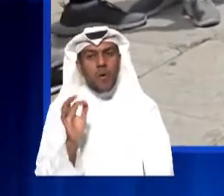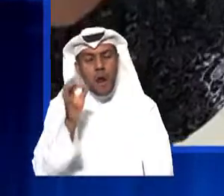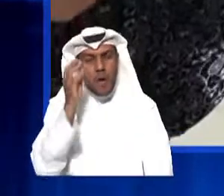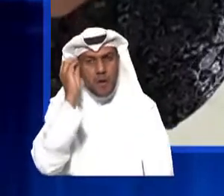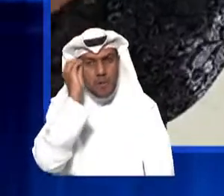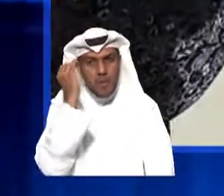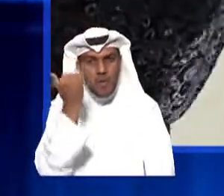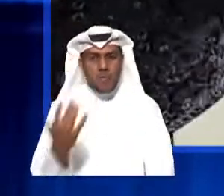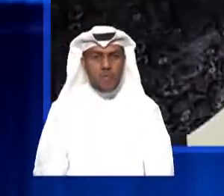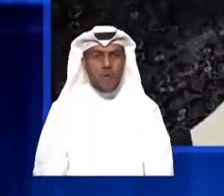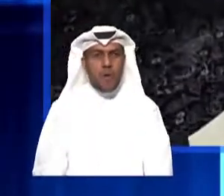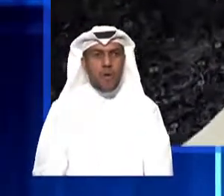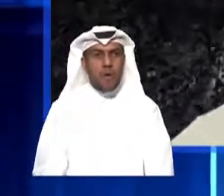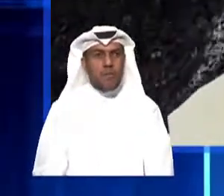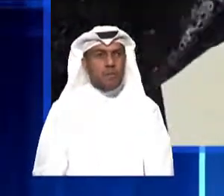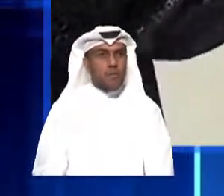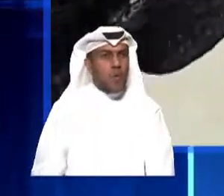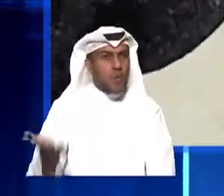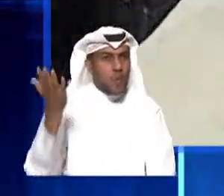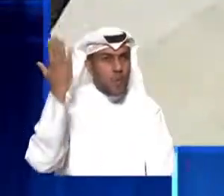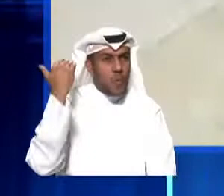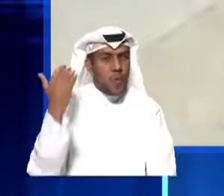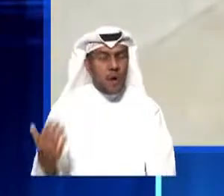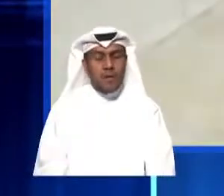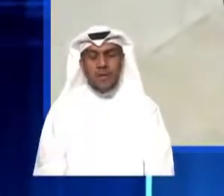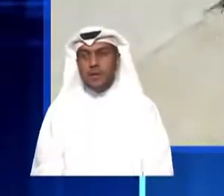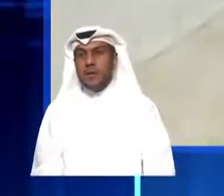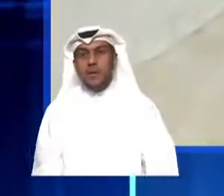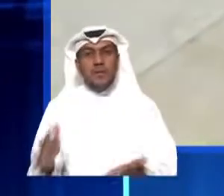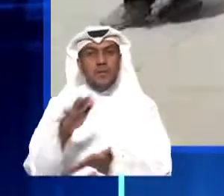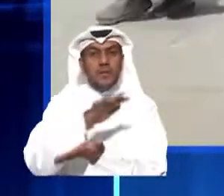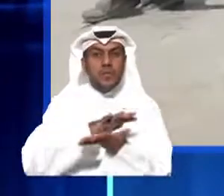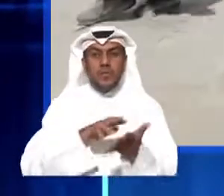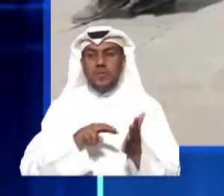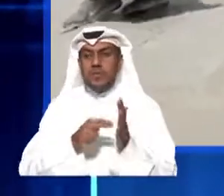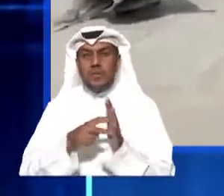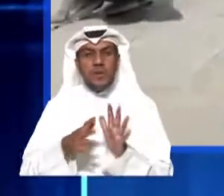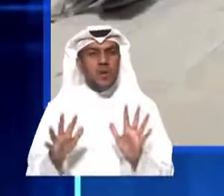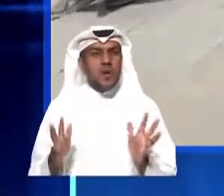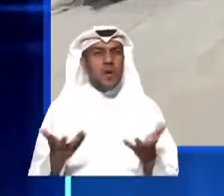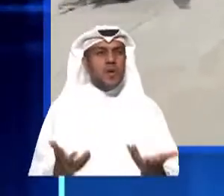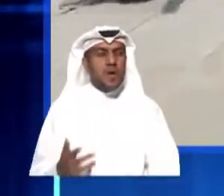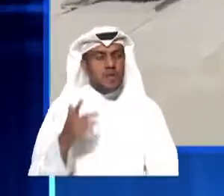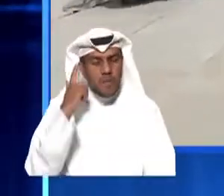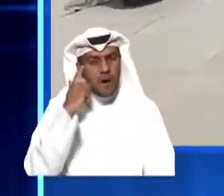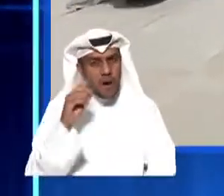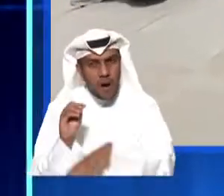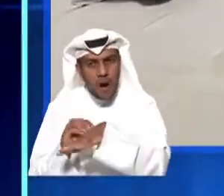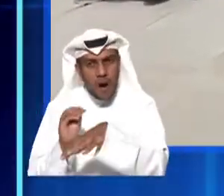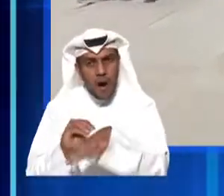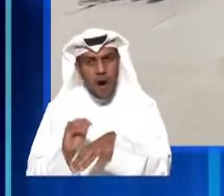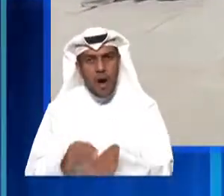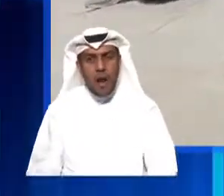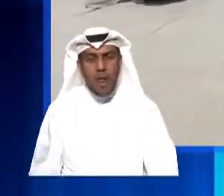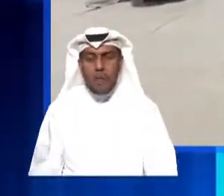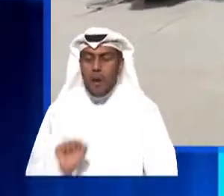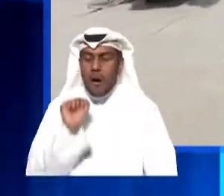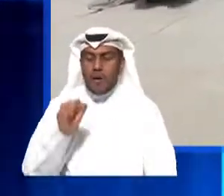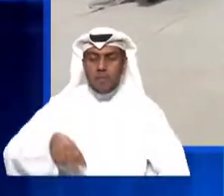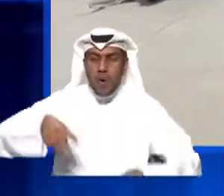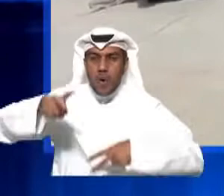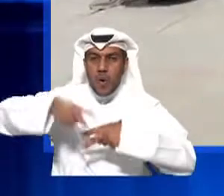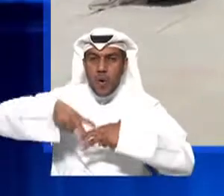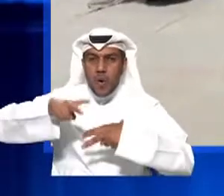الكم والنوع لسنوات طوال، في وقت دعت فيه أيضا جمعيات يهودية واستيطانية إلى